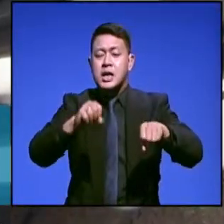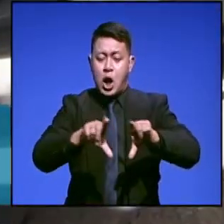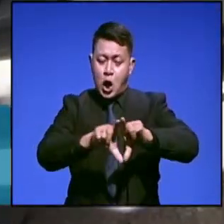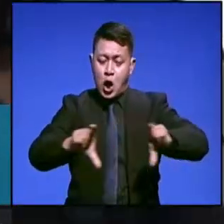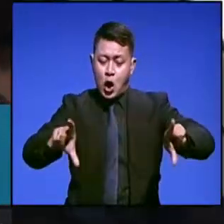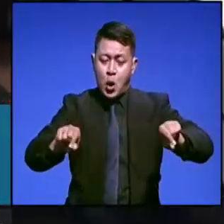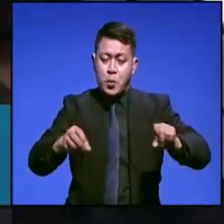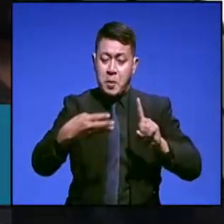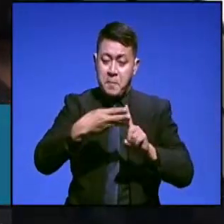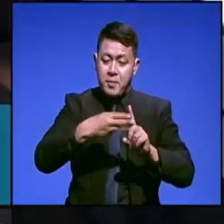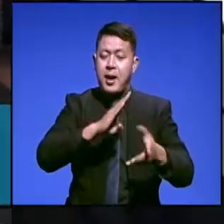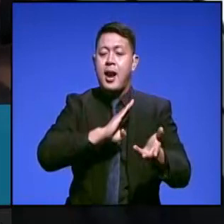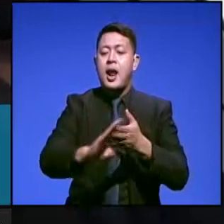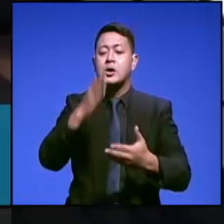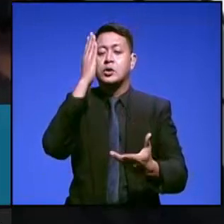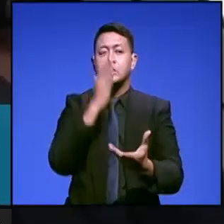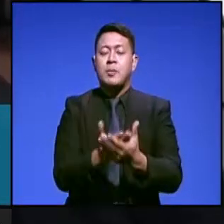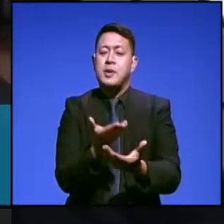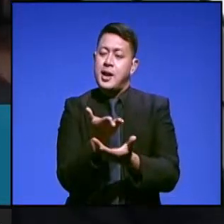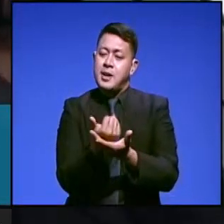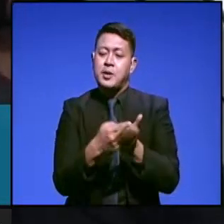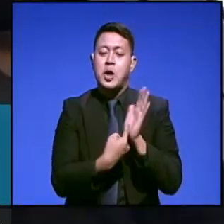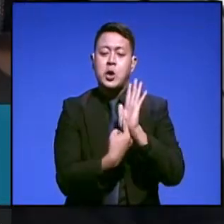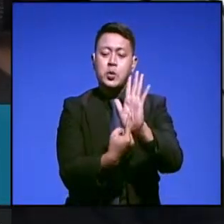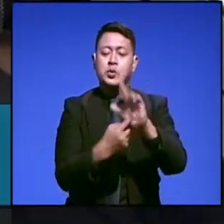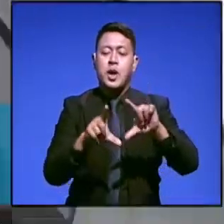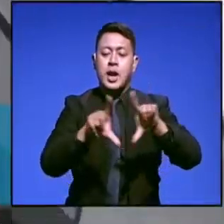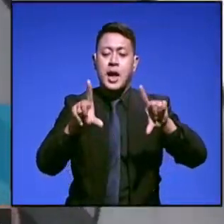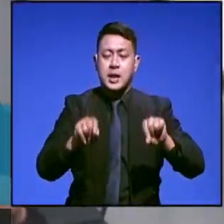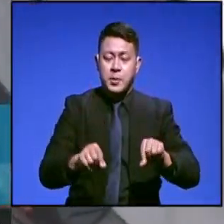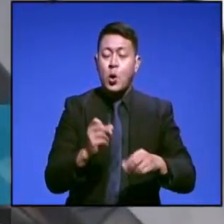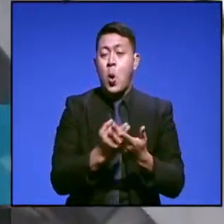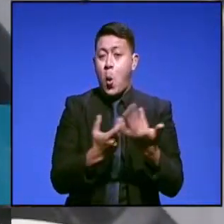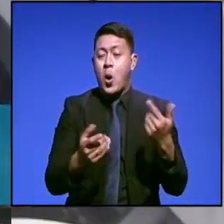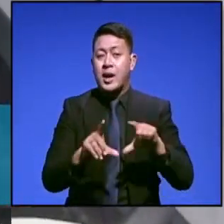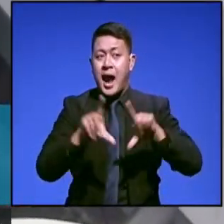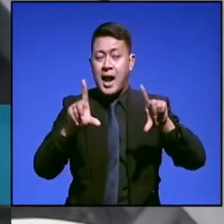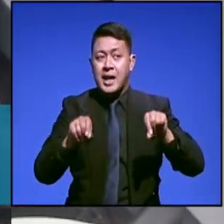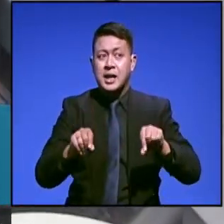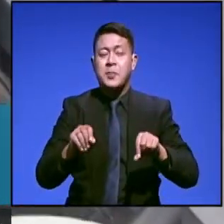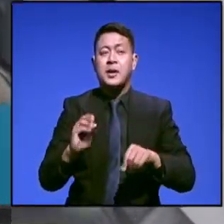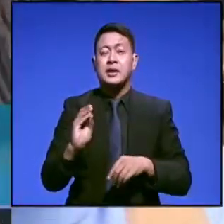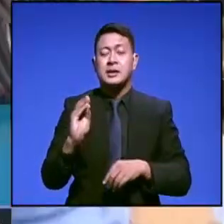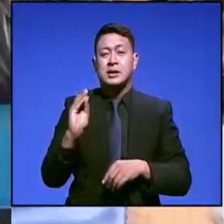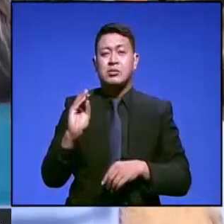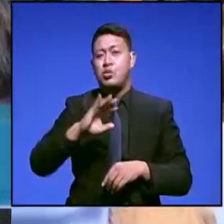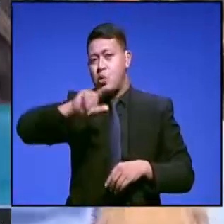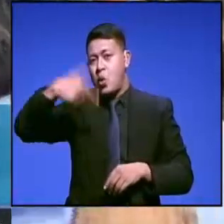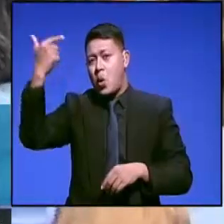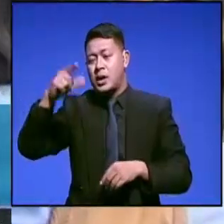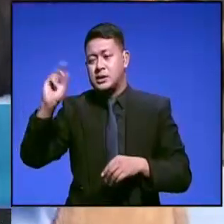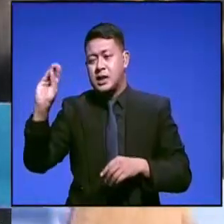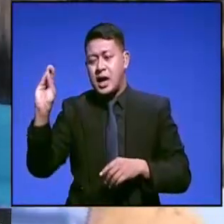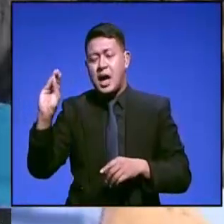nomor selain B langsung diberhentikan dan diminta menunjukkan KTP. Bagi warga ber-KTP di luar Jabodetabek, diminta